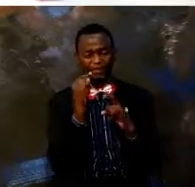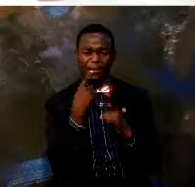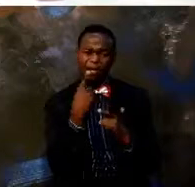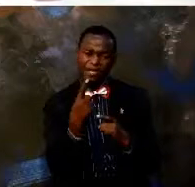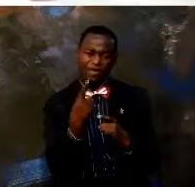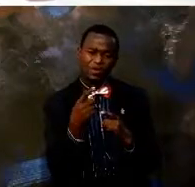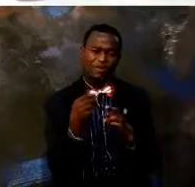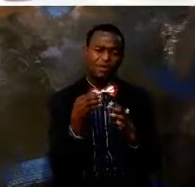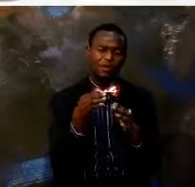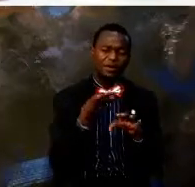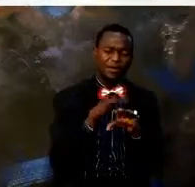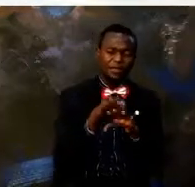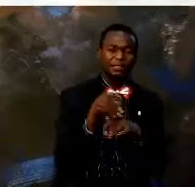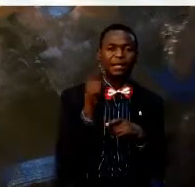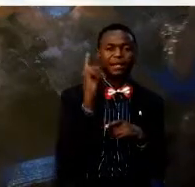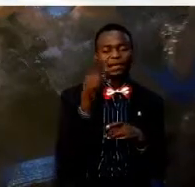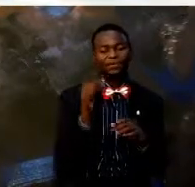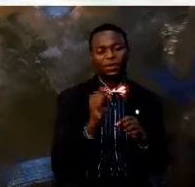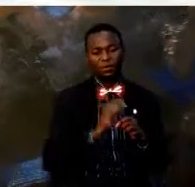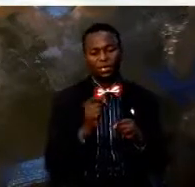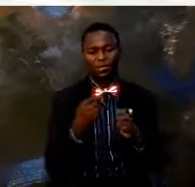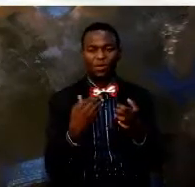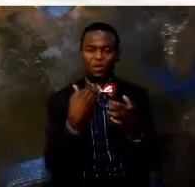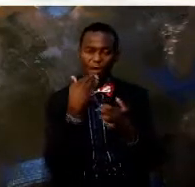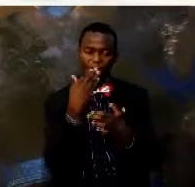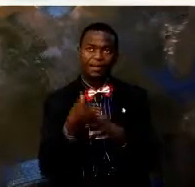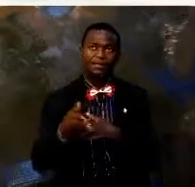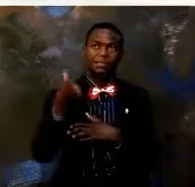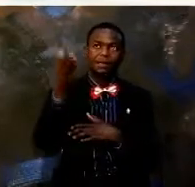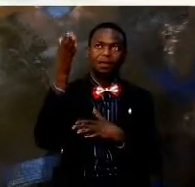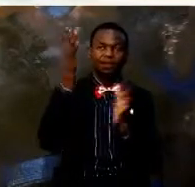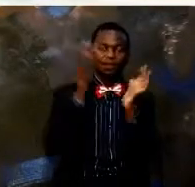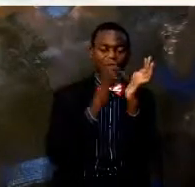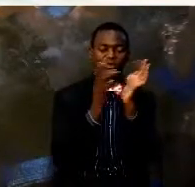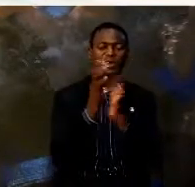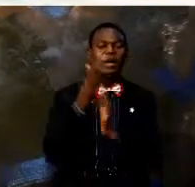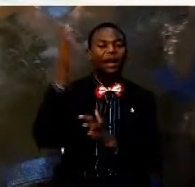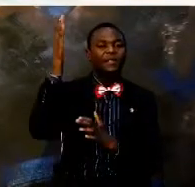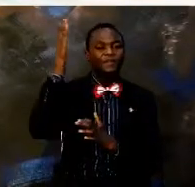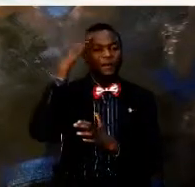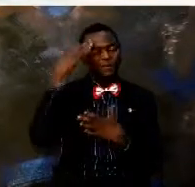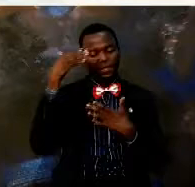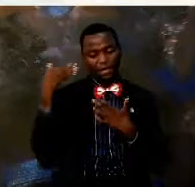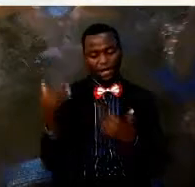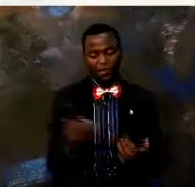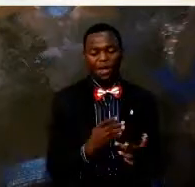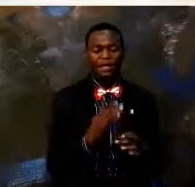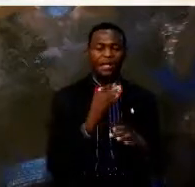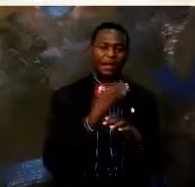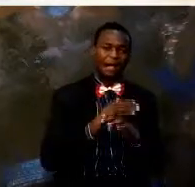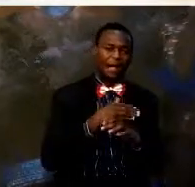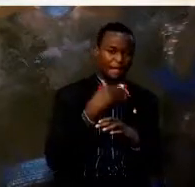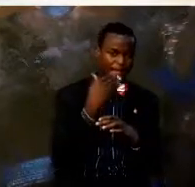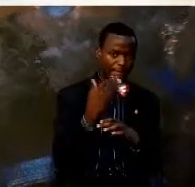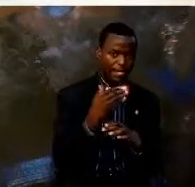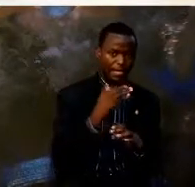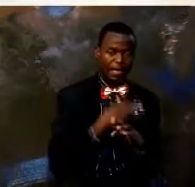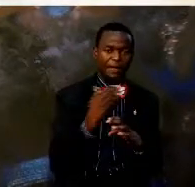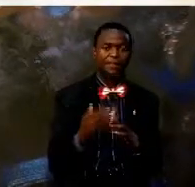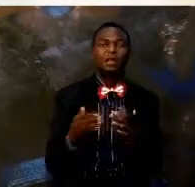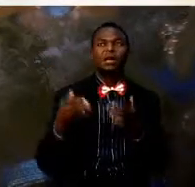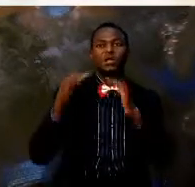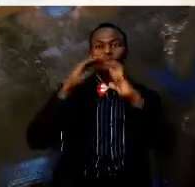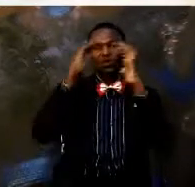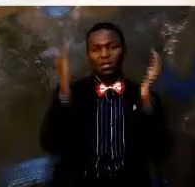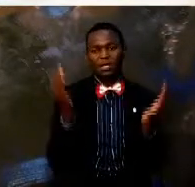ambacho kinaandikwa juu ya Yesu. Alijulikana mwana kabla dunia haijaumbwa. Sikiza vizuri, ili watu